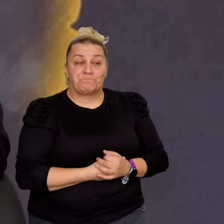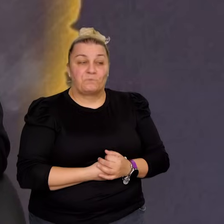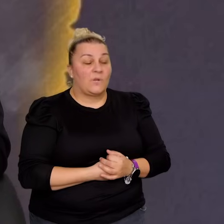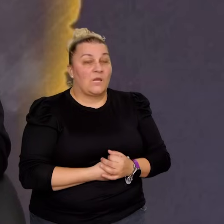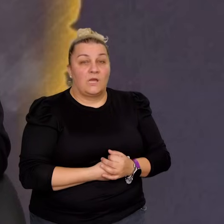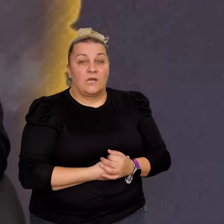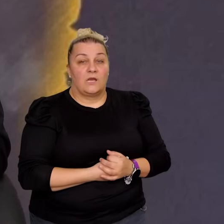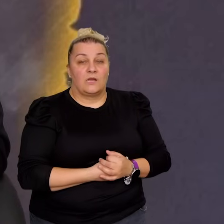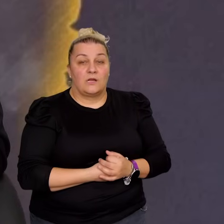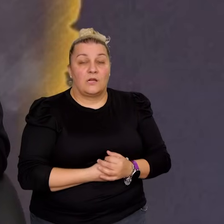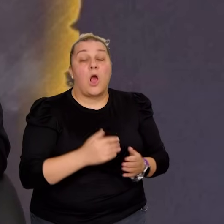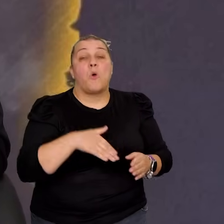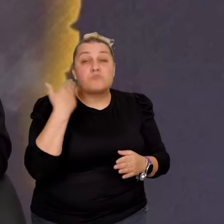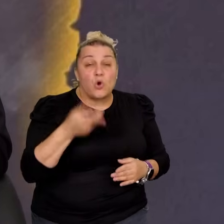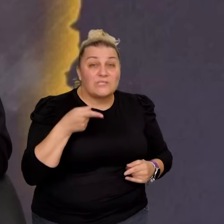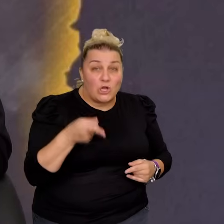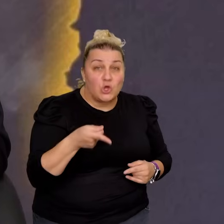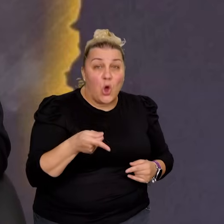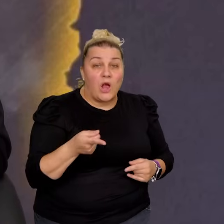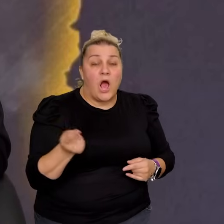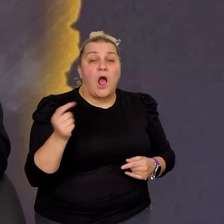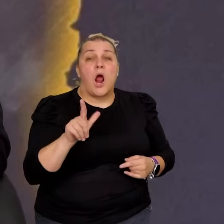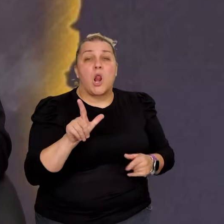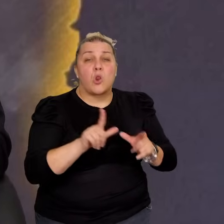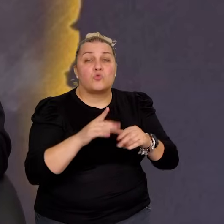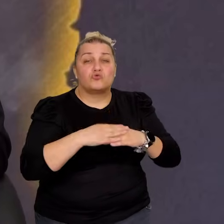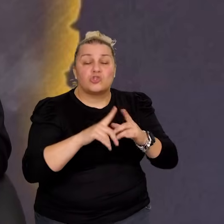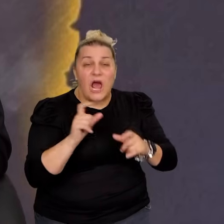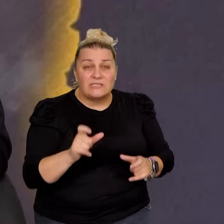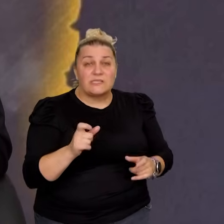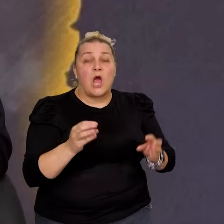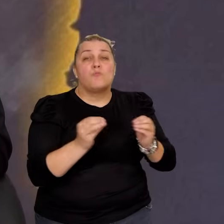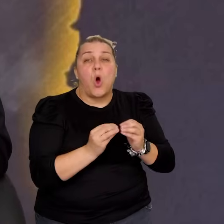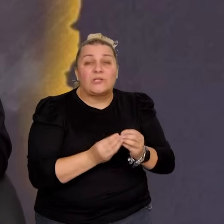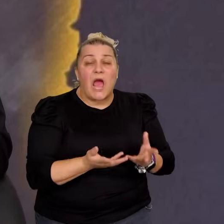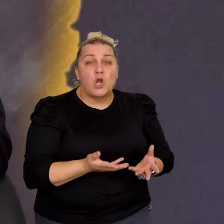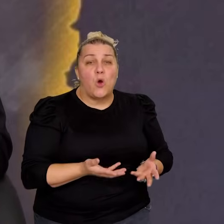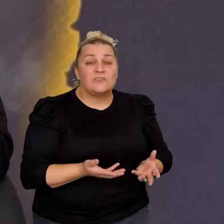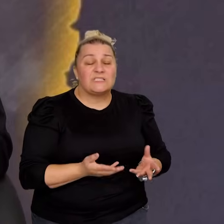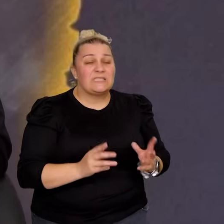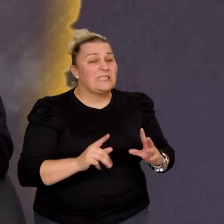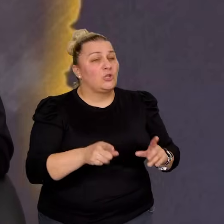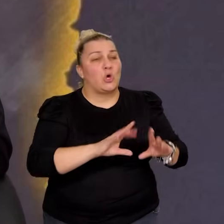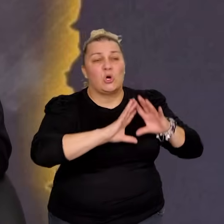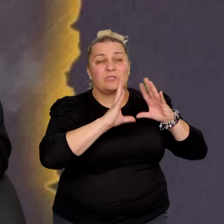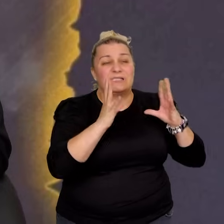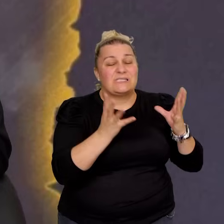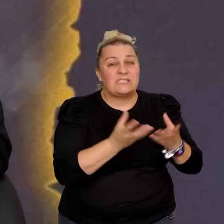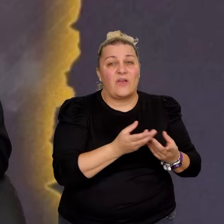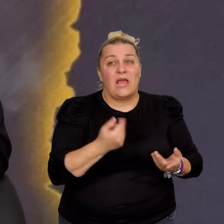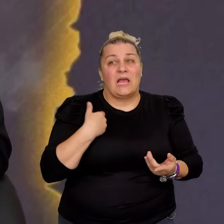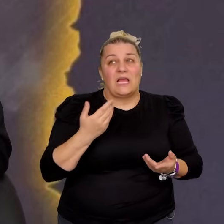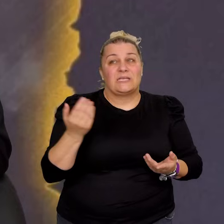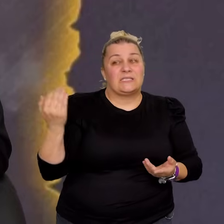to je i onda, kažem, poslije toga, Lužac, Bogdanovci, sve to slutilo